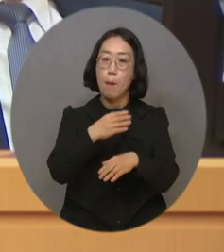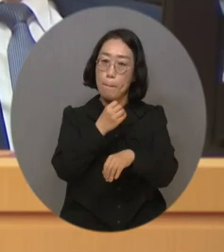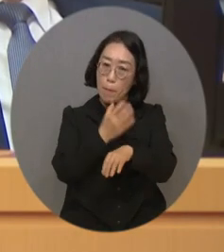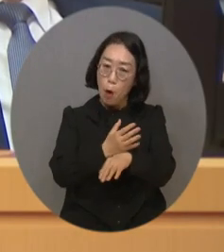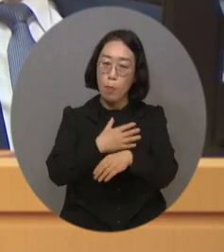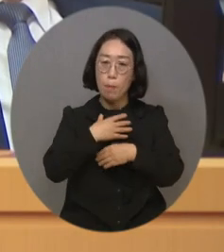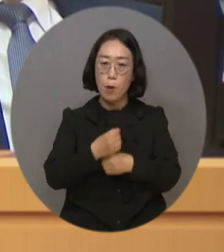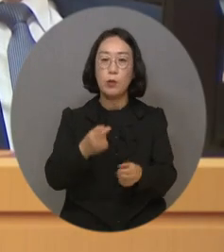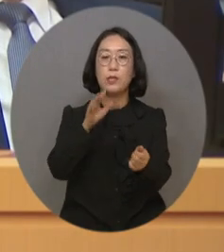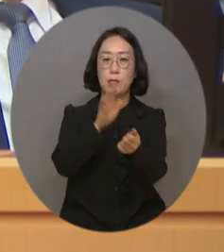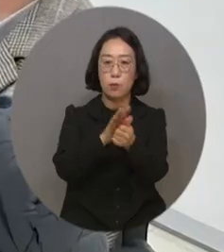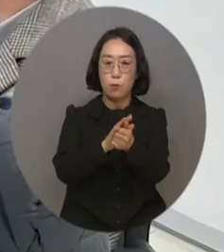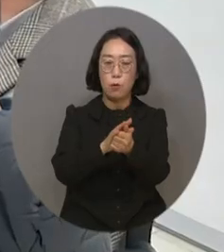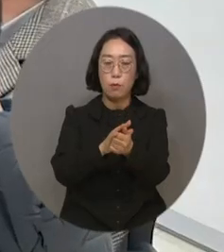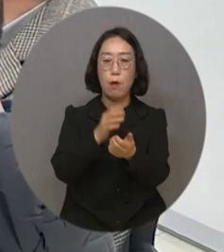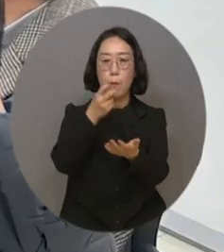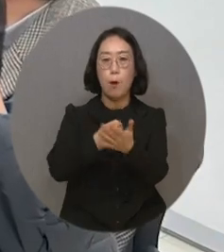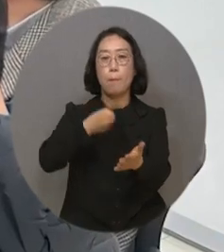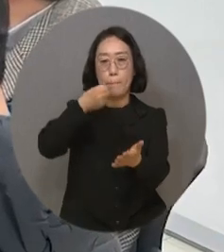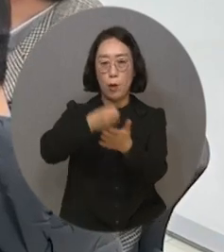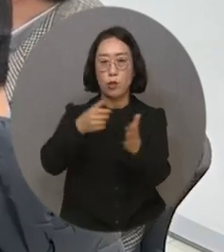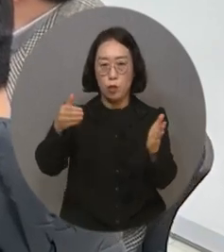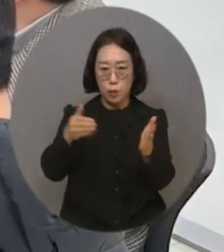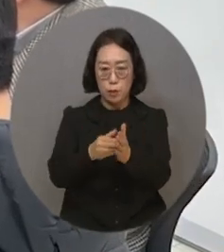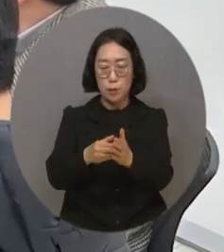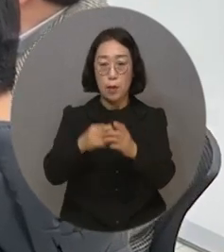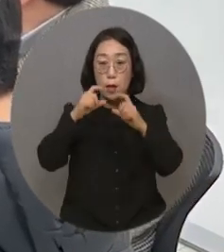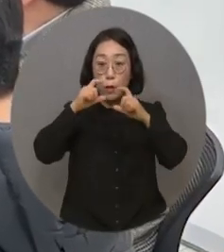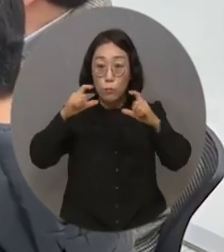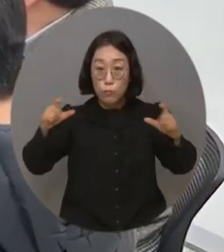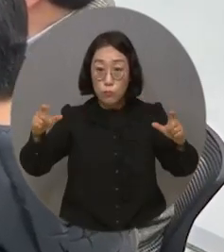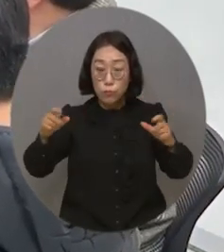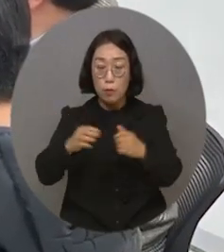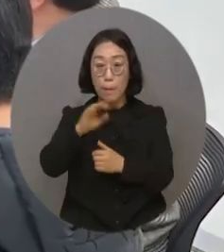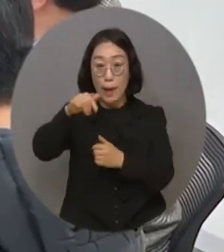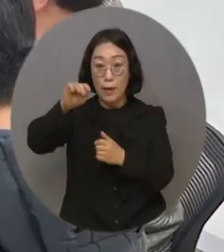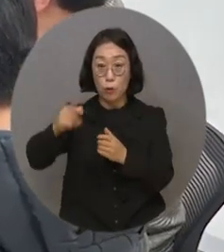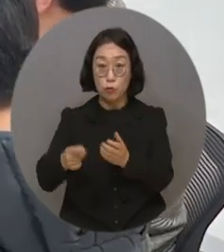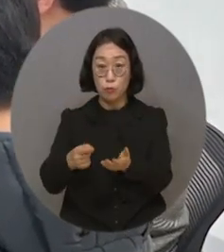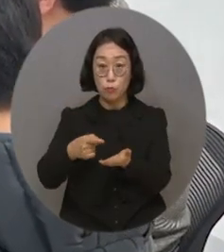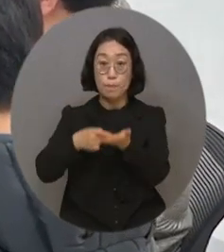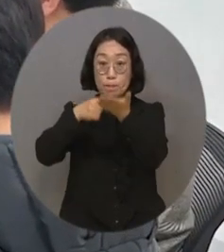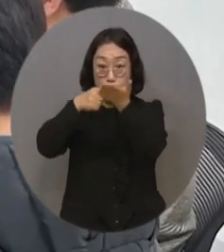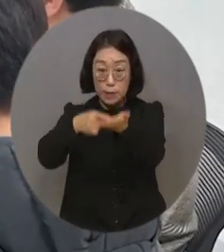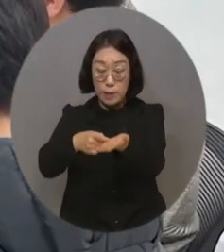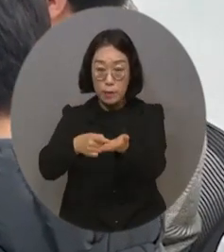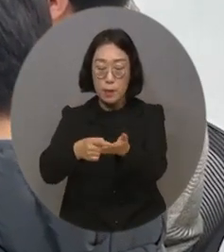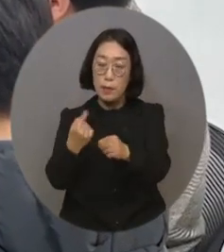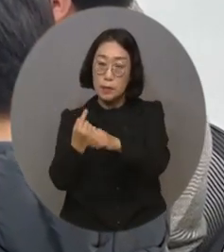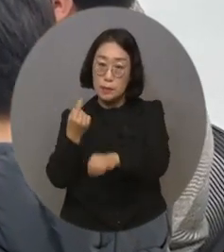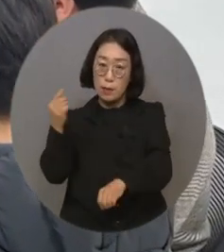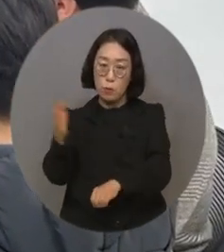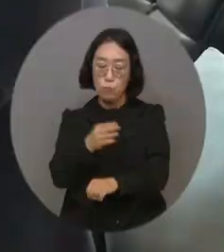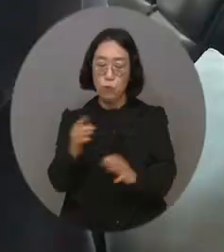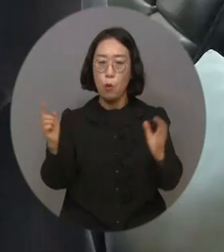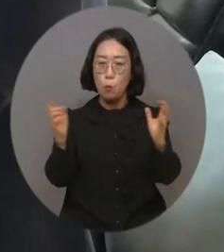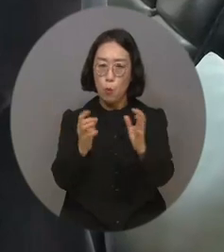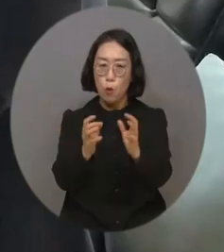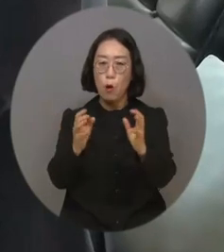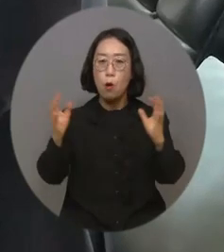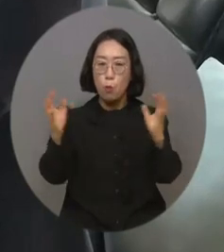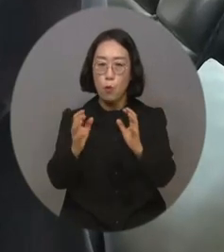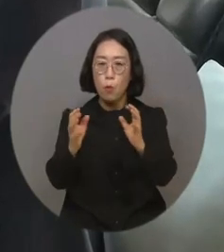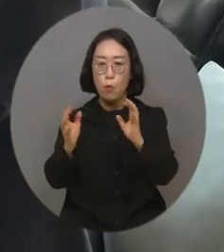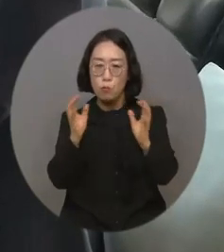조례안을 의결했습니다이 조례안을 대표 발의한 박현숙 의원은 지난해부터 장애인 교원들과 간담회를 갖고